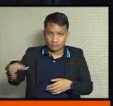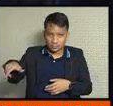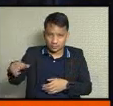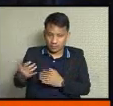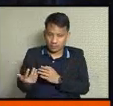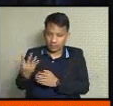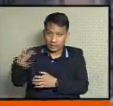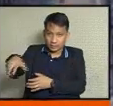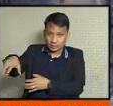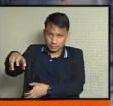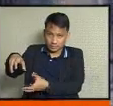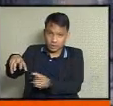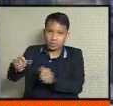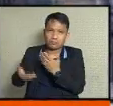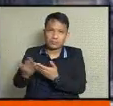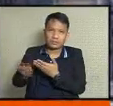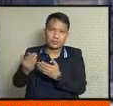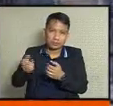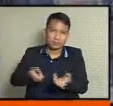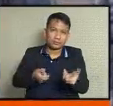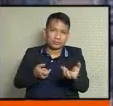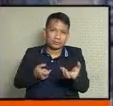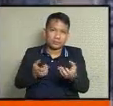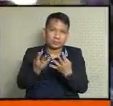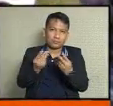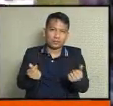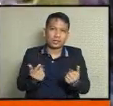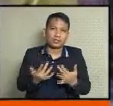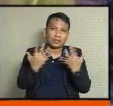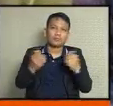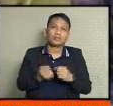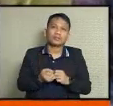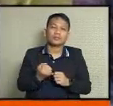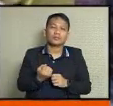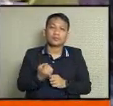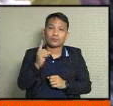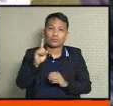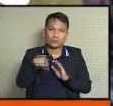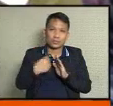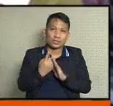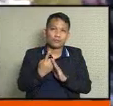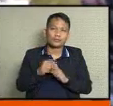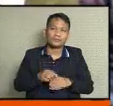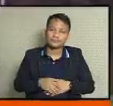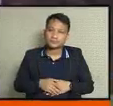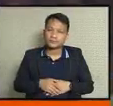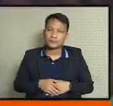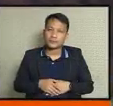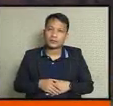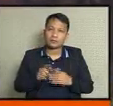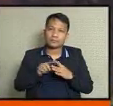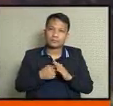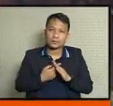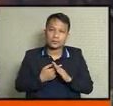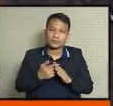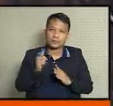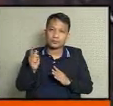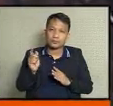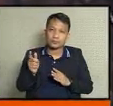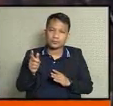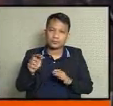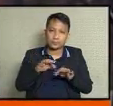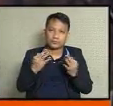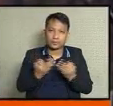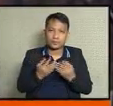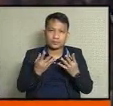sa lugar. Kaya naapula rin ng mga bombero ang sunog makalipas ang halos isang oras. Pero umabot sa 20 pamilya ang